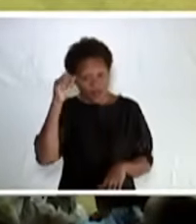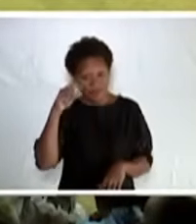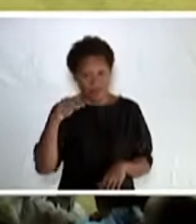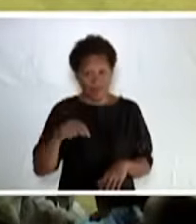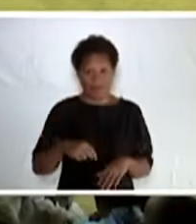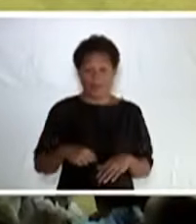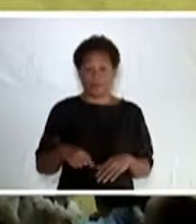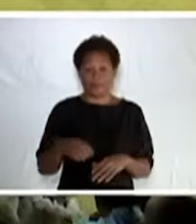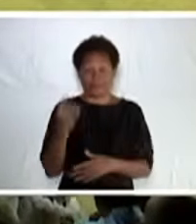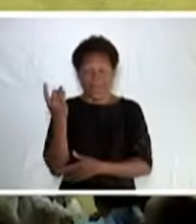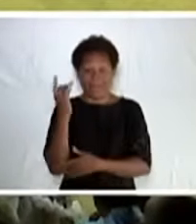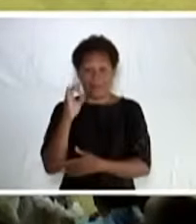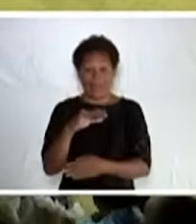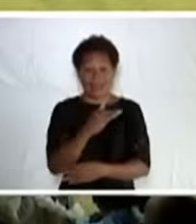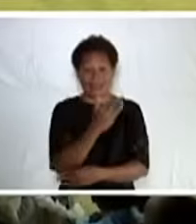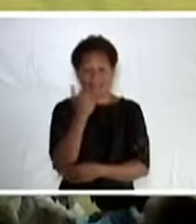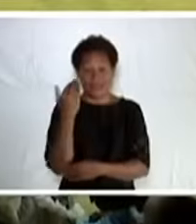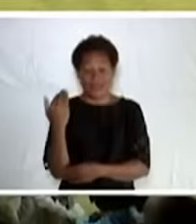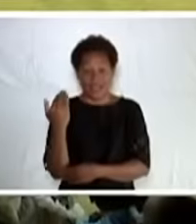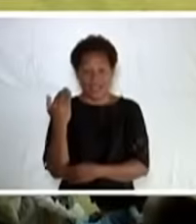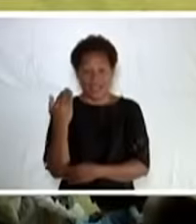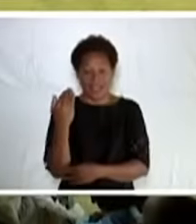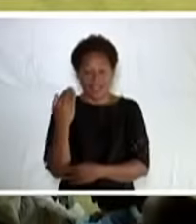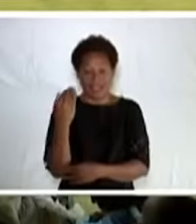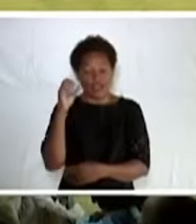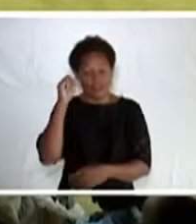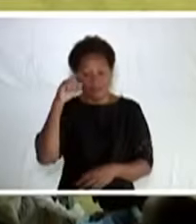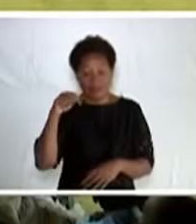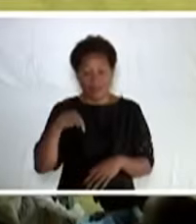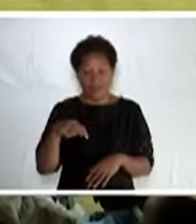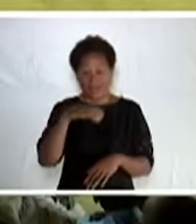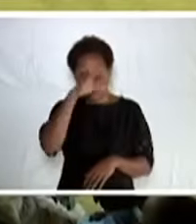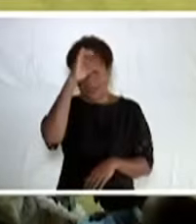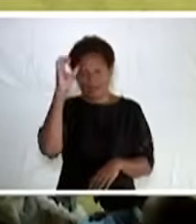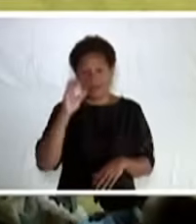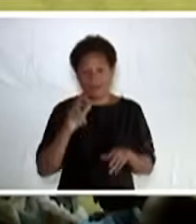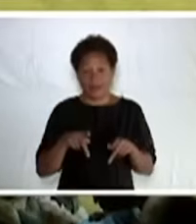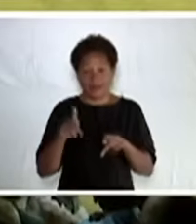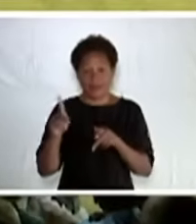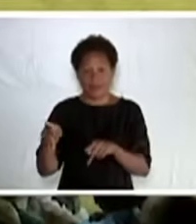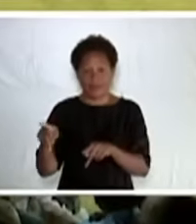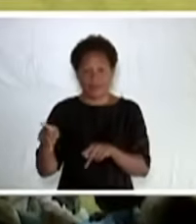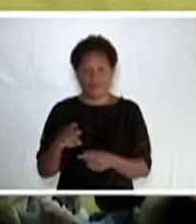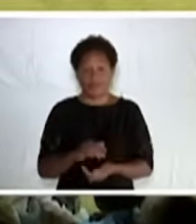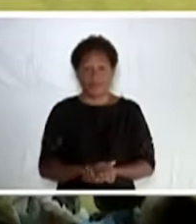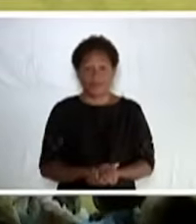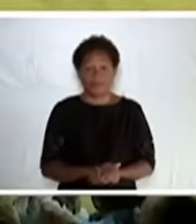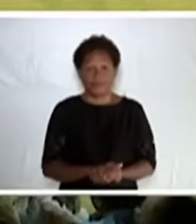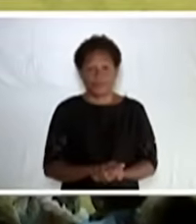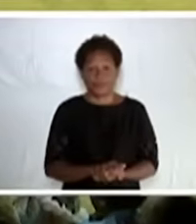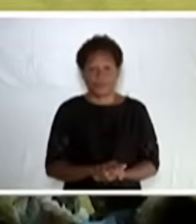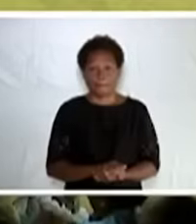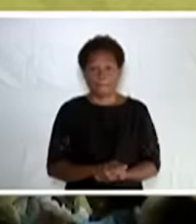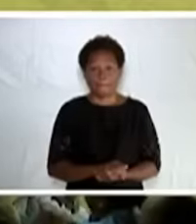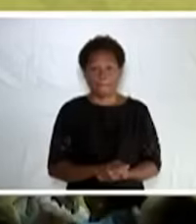na Independence Day en kena mai wana ni tiko en rara libungo na Albert Park.